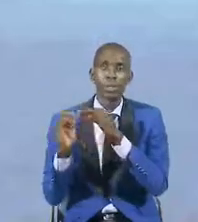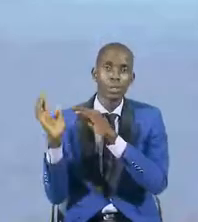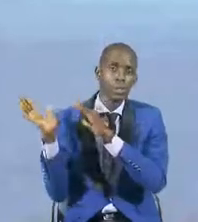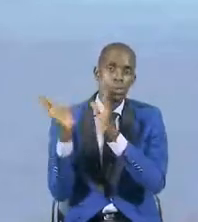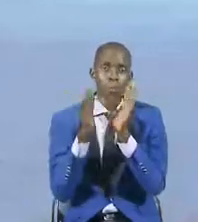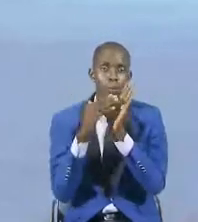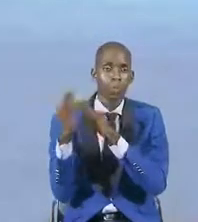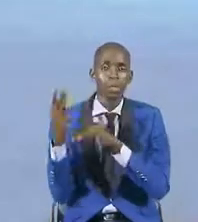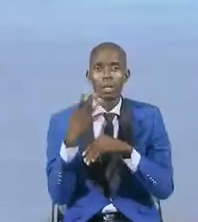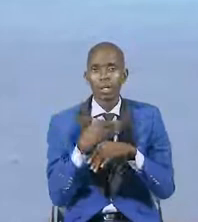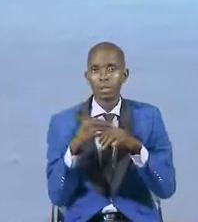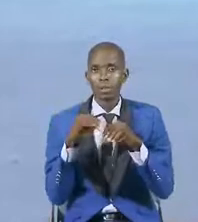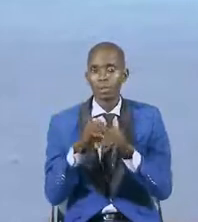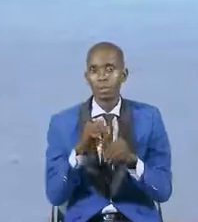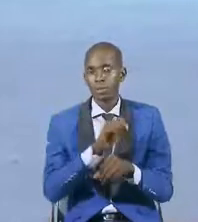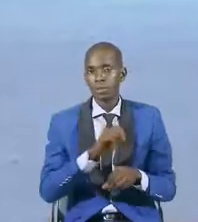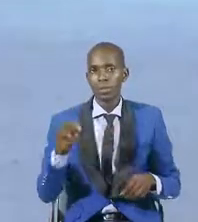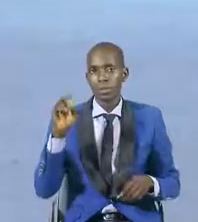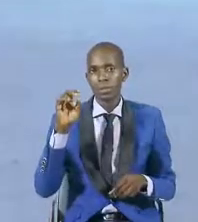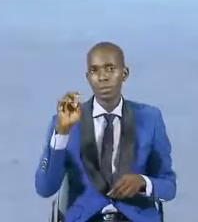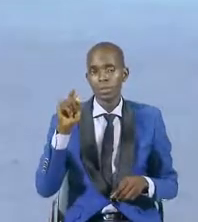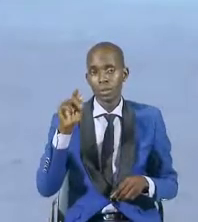Et puis le verset 27 dit.